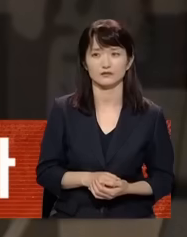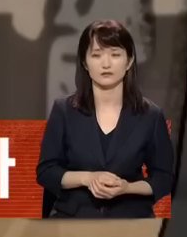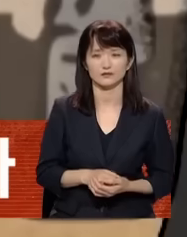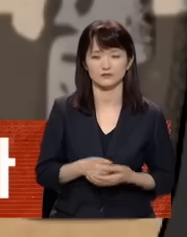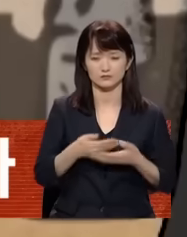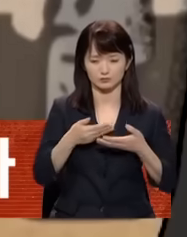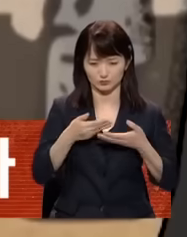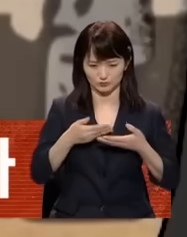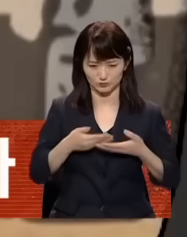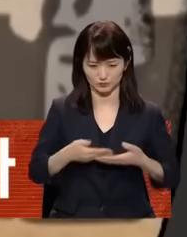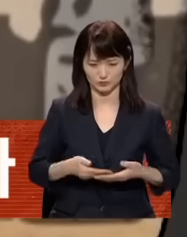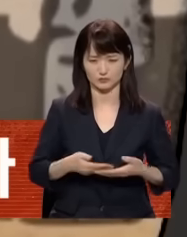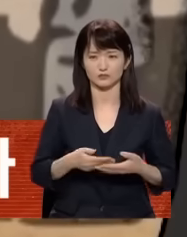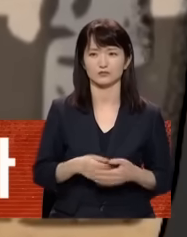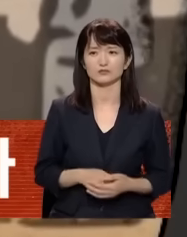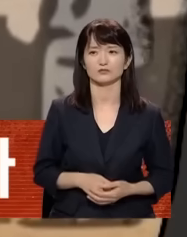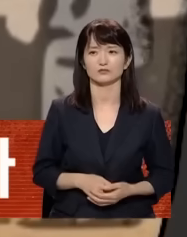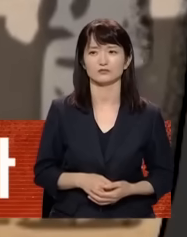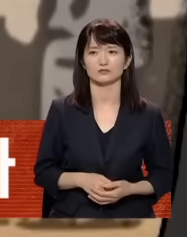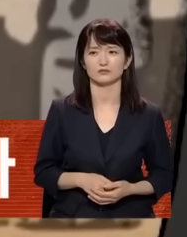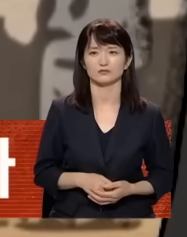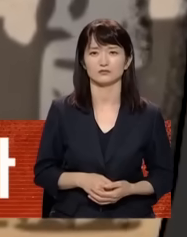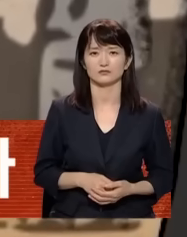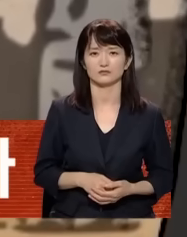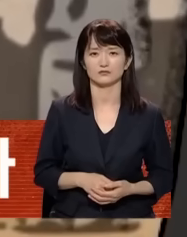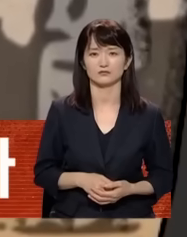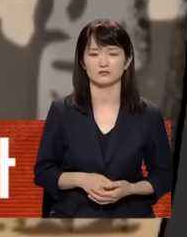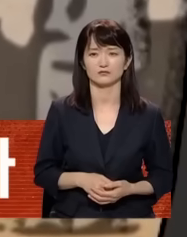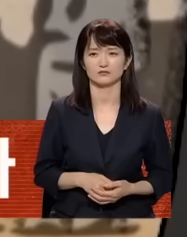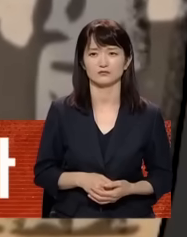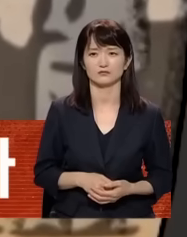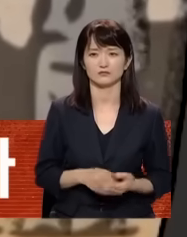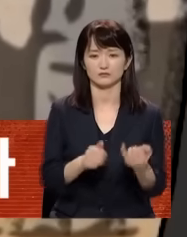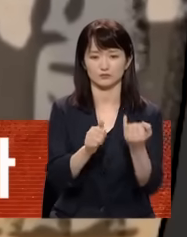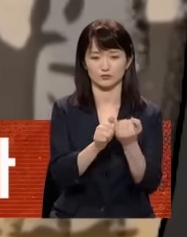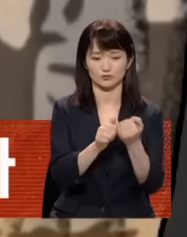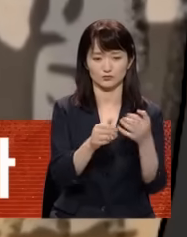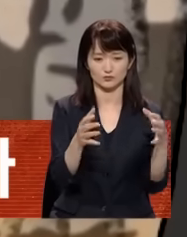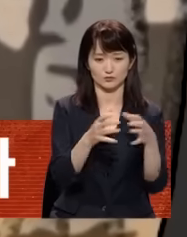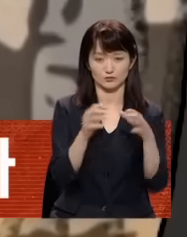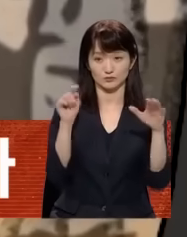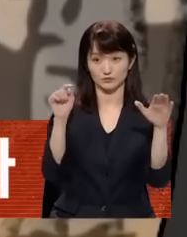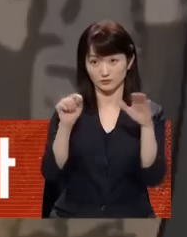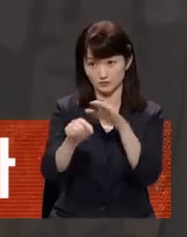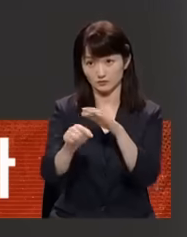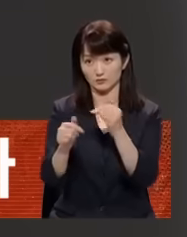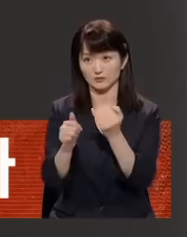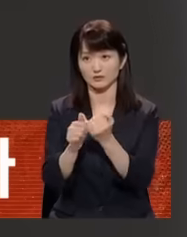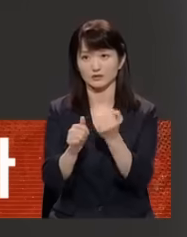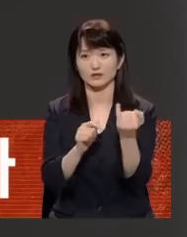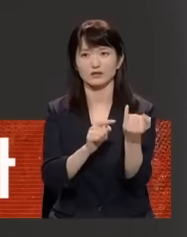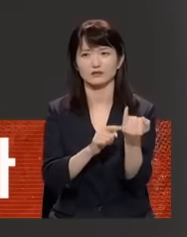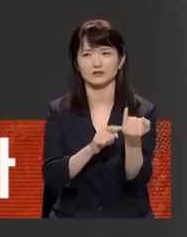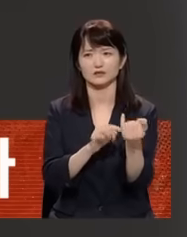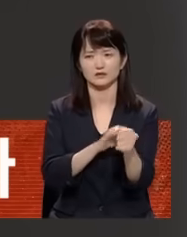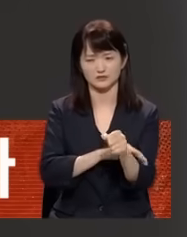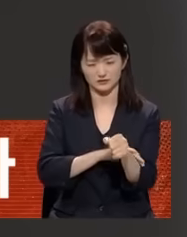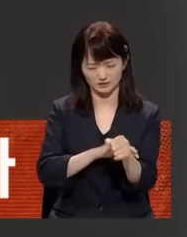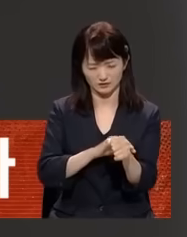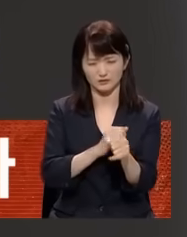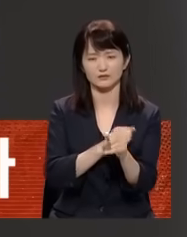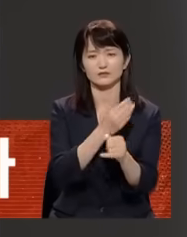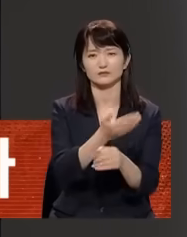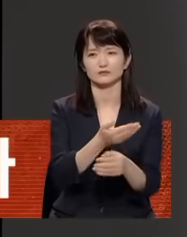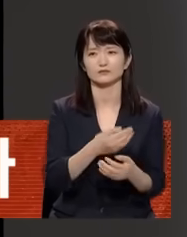그 사람의 마음을 진짜 알 수 없는 거거든요 진중하고 또뿐만 아니라 부부모임에 가면 너무너무 사근사근하게 정말 잘했다는 겁니다